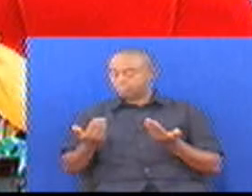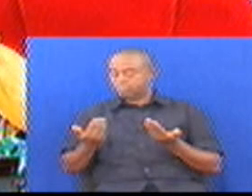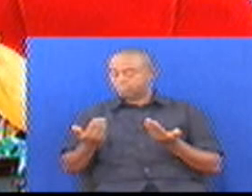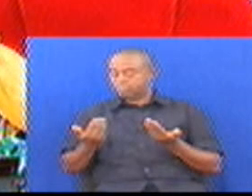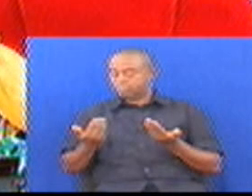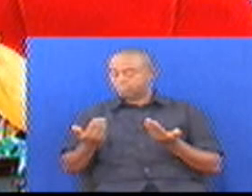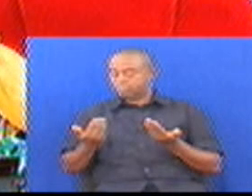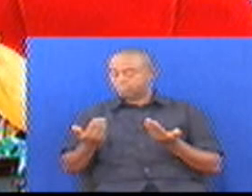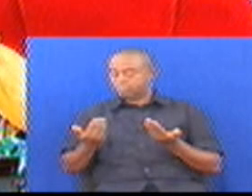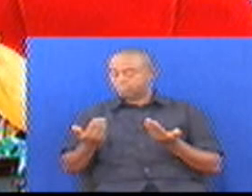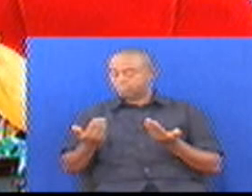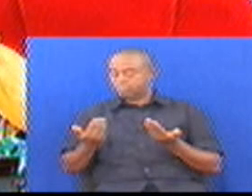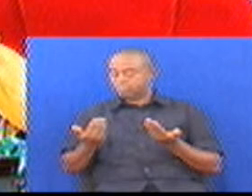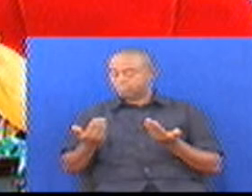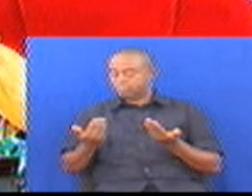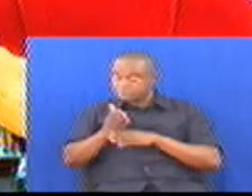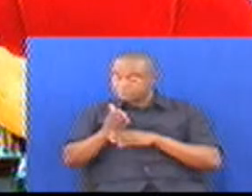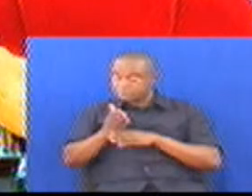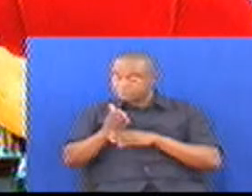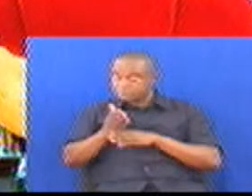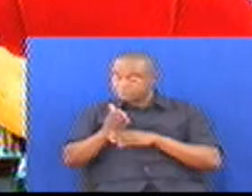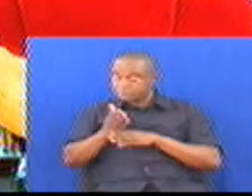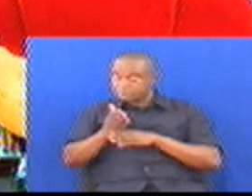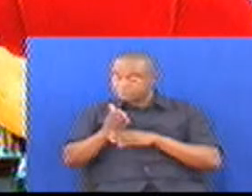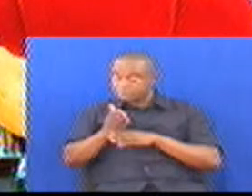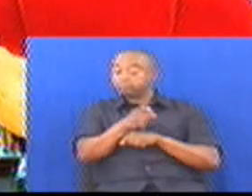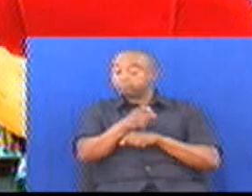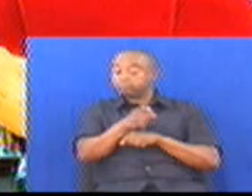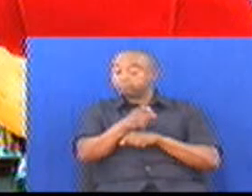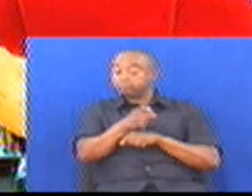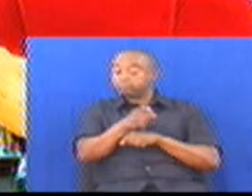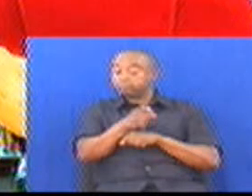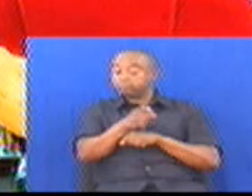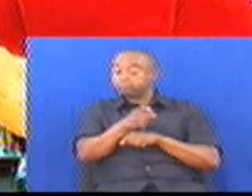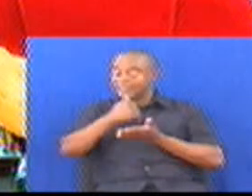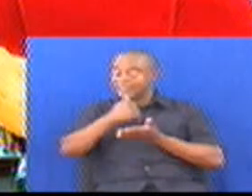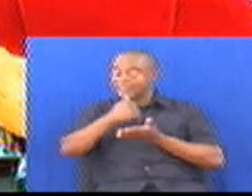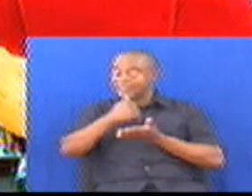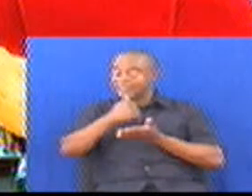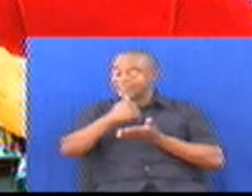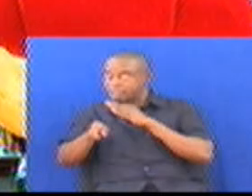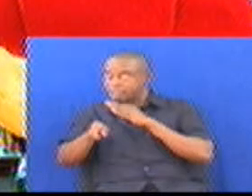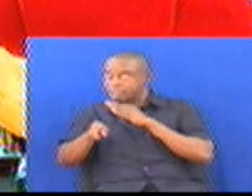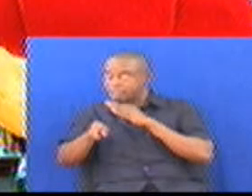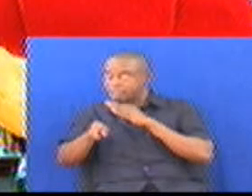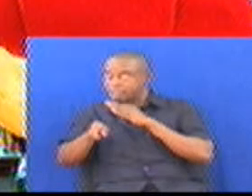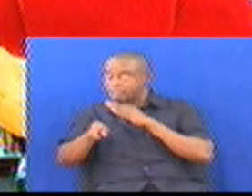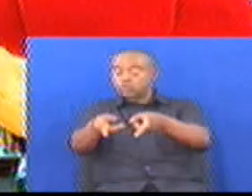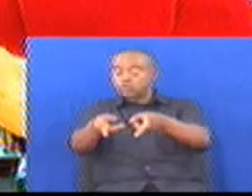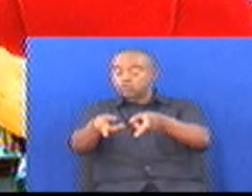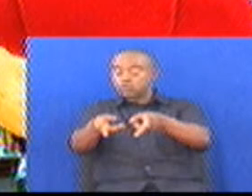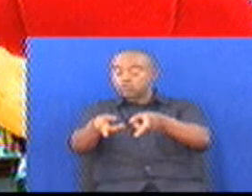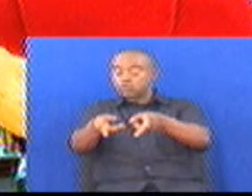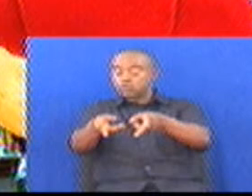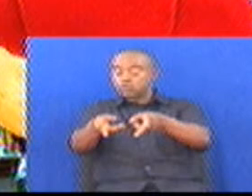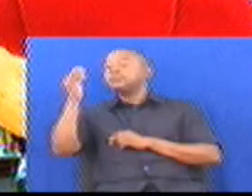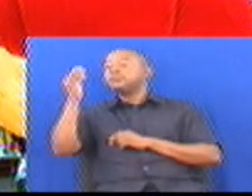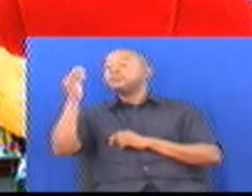Spika, napenda nisisitize kuwa miradi ya ujenzi katika sekta ya ujenzi, uchukuzi na nishati